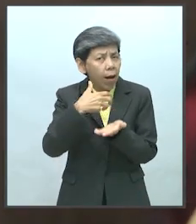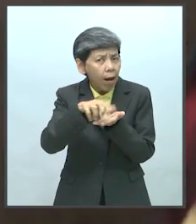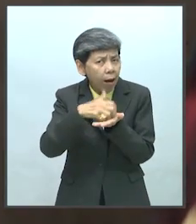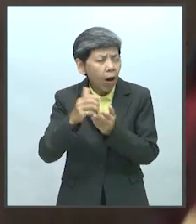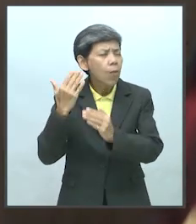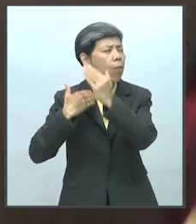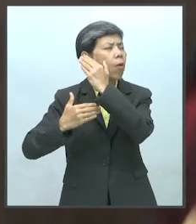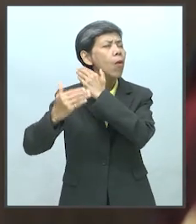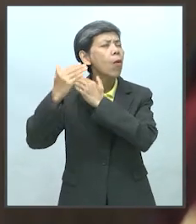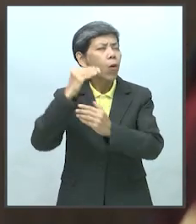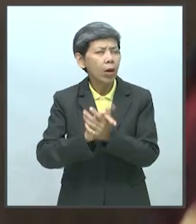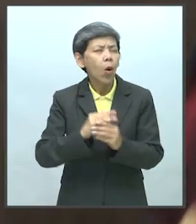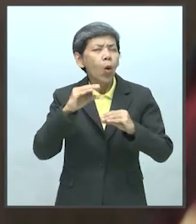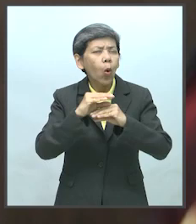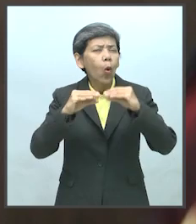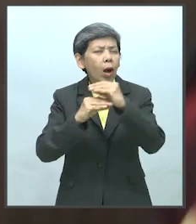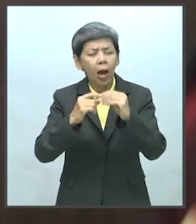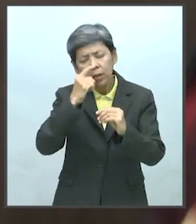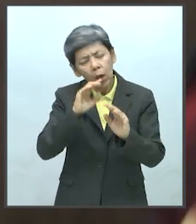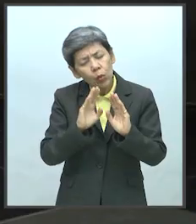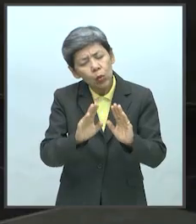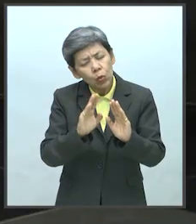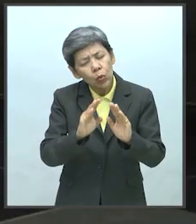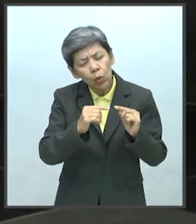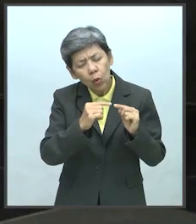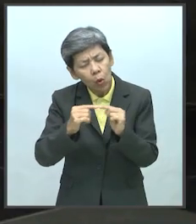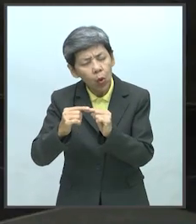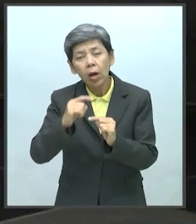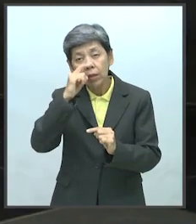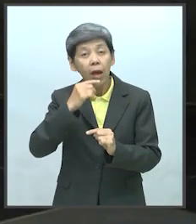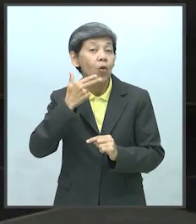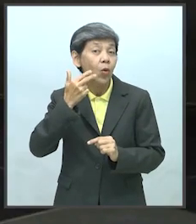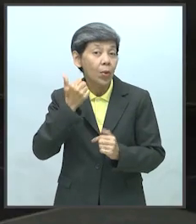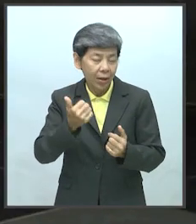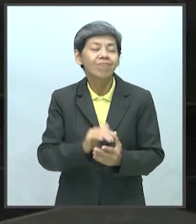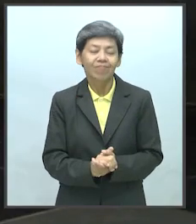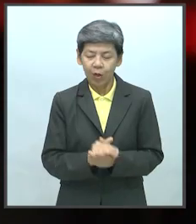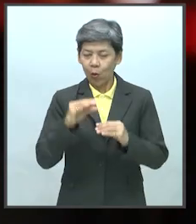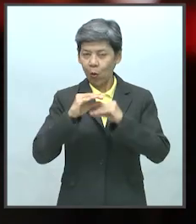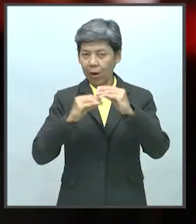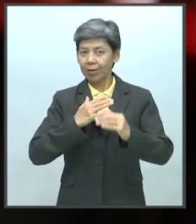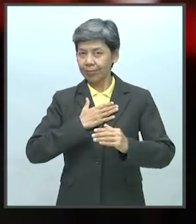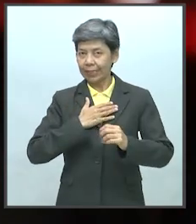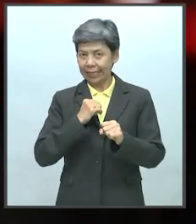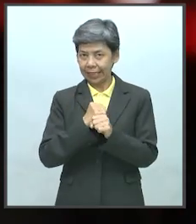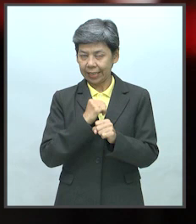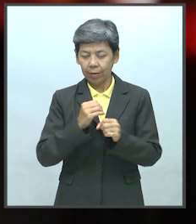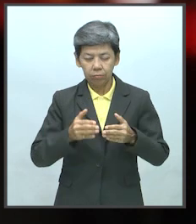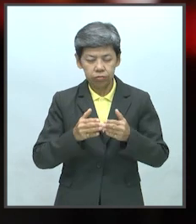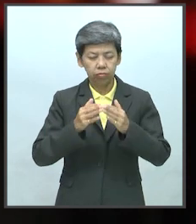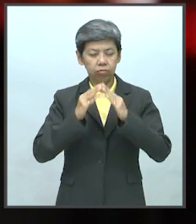ให้ปูแพงเล่าถึงประวัติความเป็นมาของโครงการอนุรักษ์ขนมไทยหน่อยค่ะ ครับก็โครงการอนุรักษ์ขนมไทยน